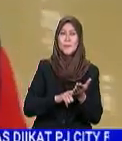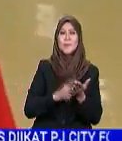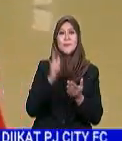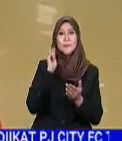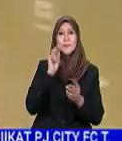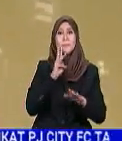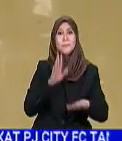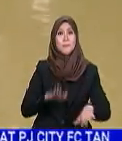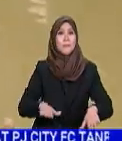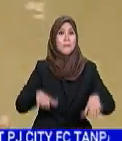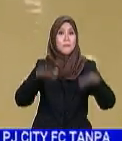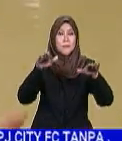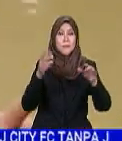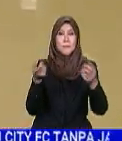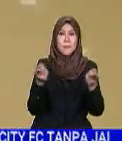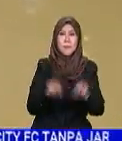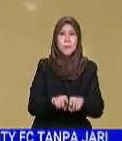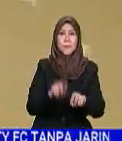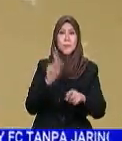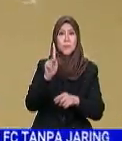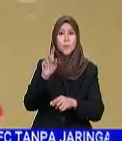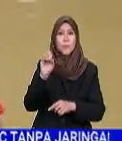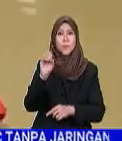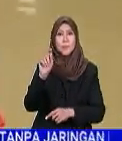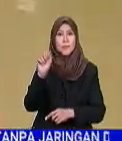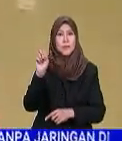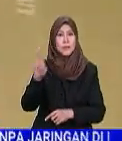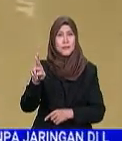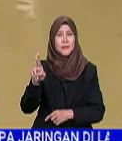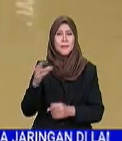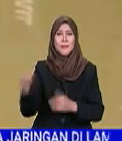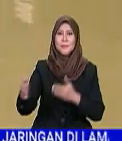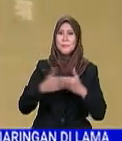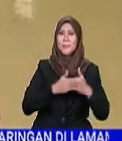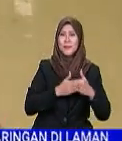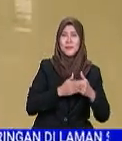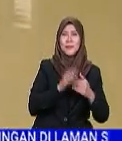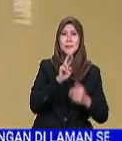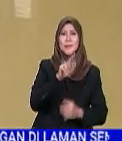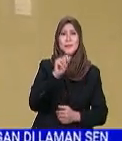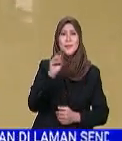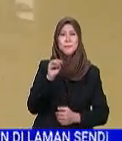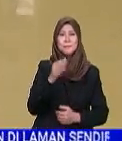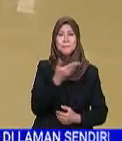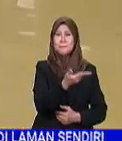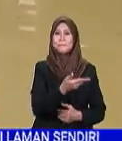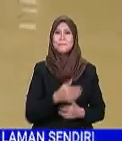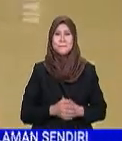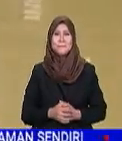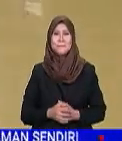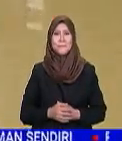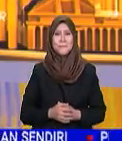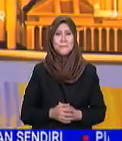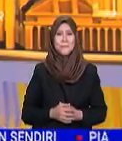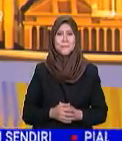mengenai banjir yang berlaku di daerah Kota Star. Kembali bersama rakan tugas di Berita Wilayah. Silakan. Terima kasih.